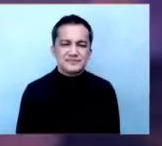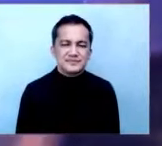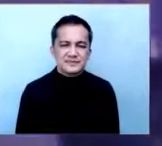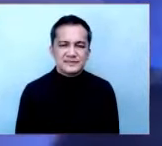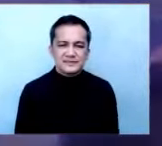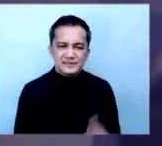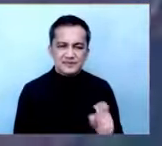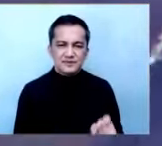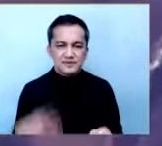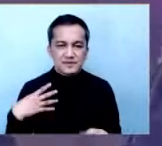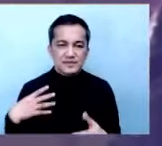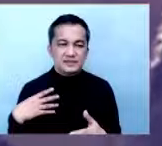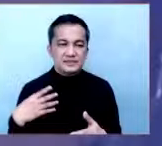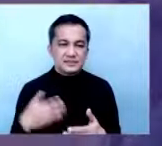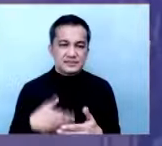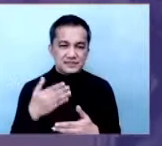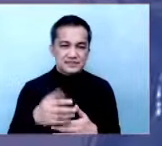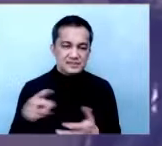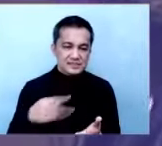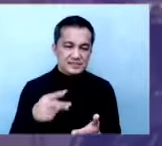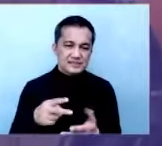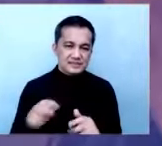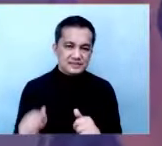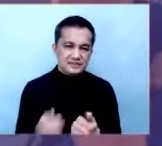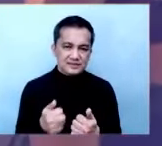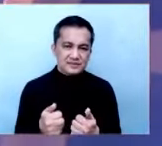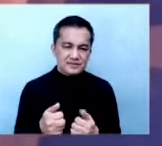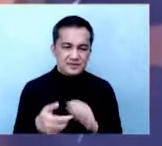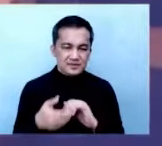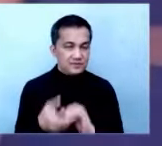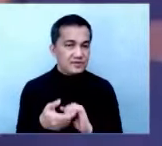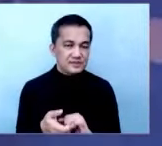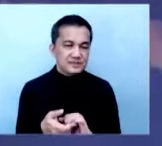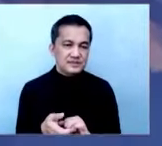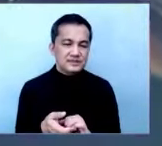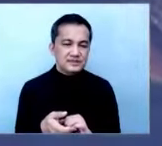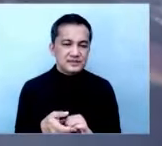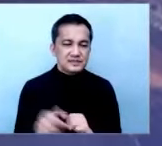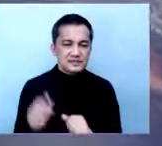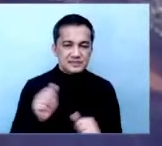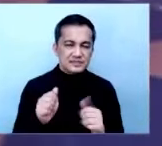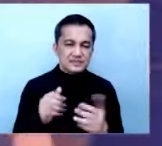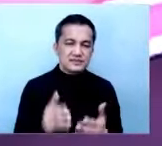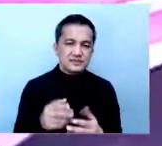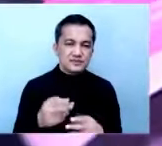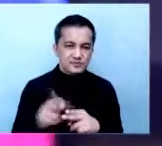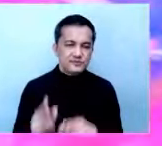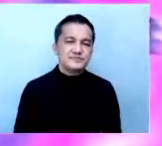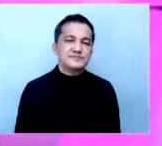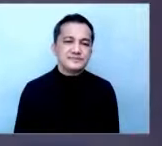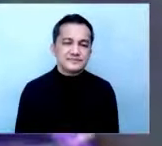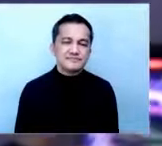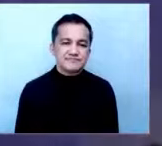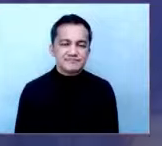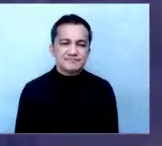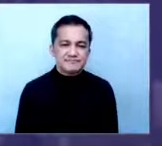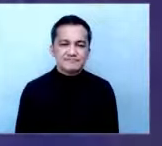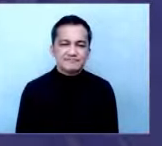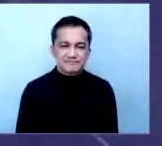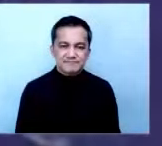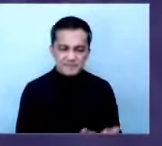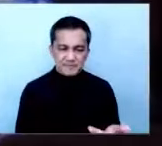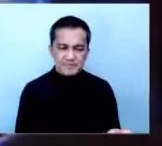ng ilan pa niyang upcoming dance challenge with collab pa sa ilang stars soon. Nagbabalita mula